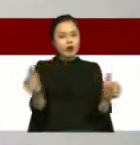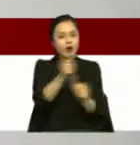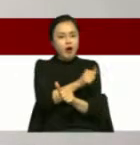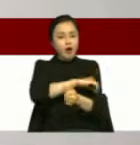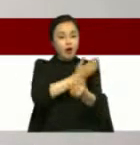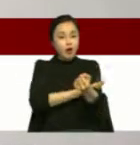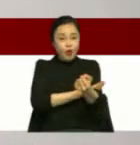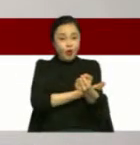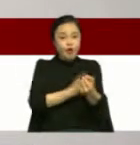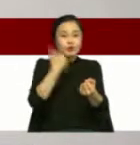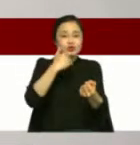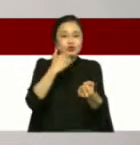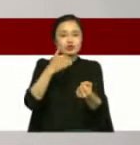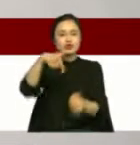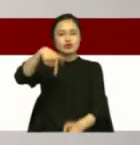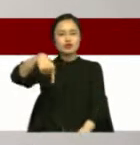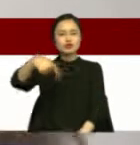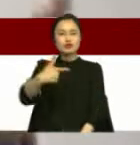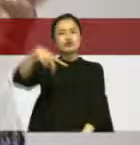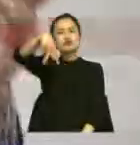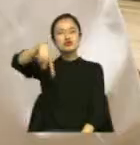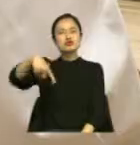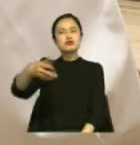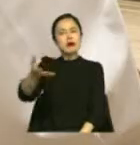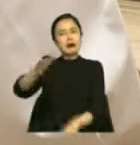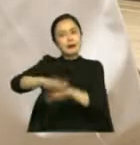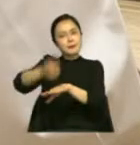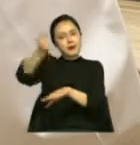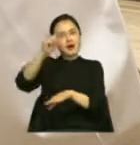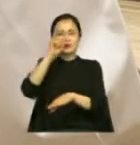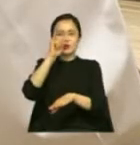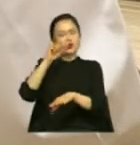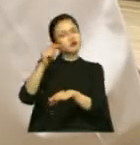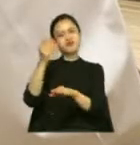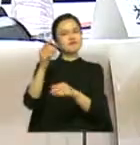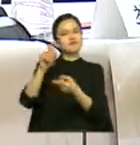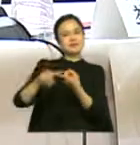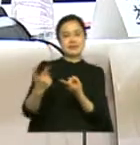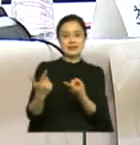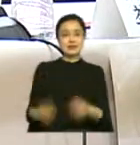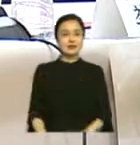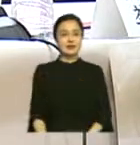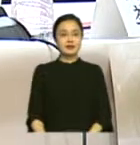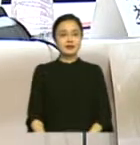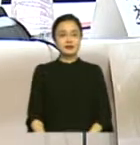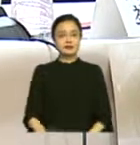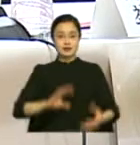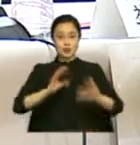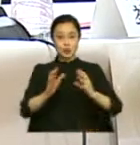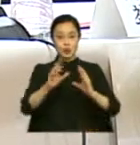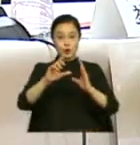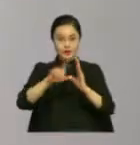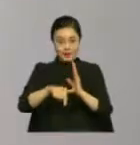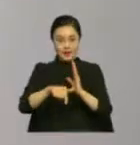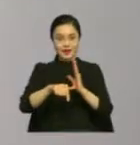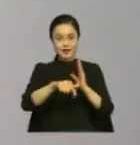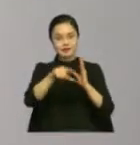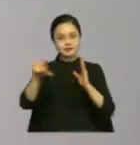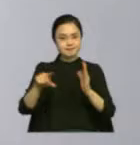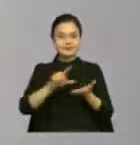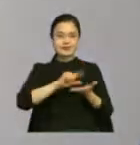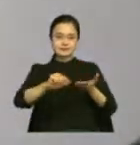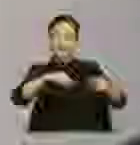된 상황은 좀 납득하기 어렵다고 봐요. 본격적인 토론회에서도 지방의회 위상 정립의 필요성에 대한